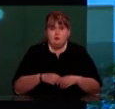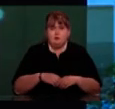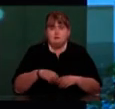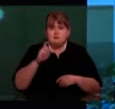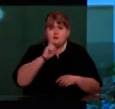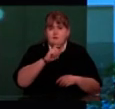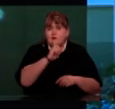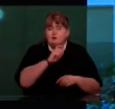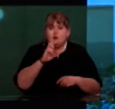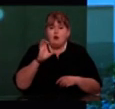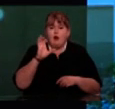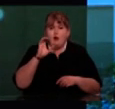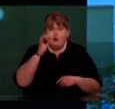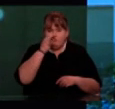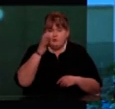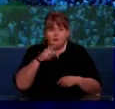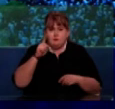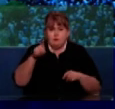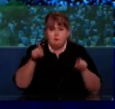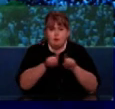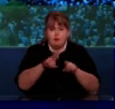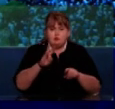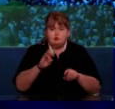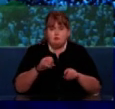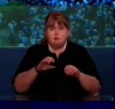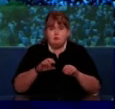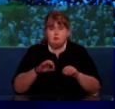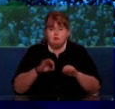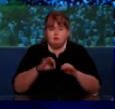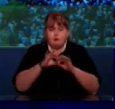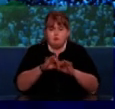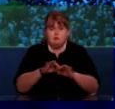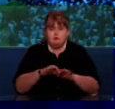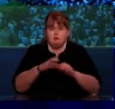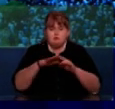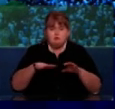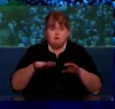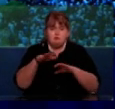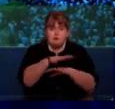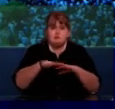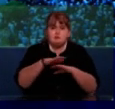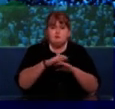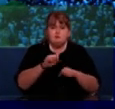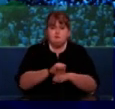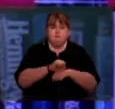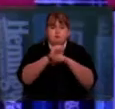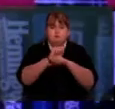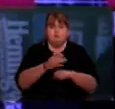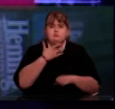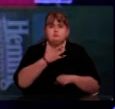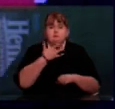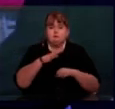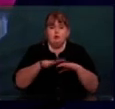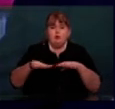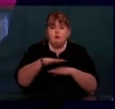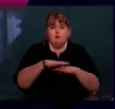Северной Африки. Там также происходят массовые демонстрации и выступления народа.